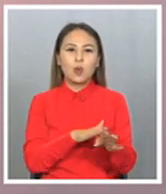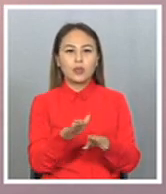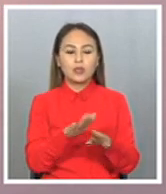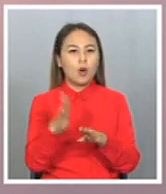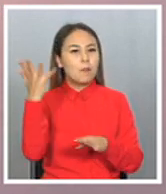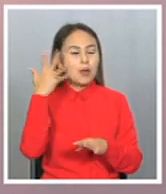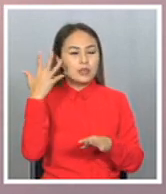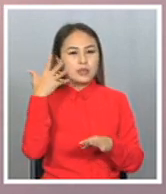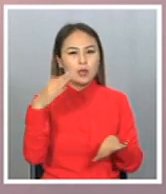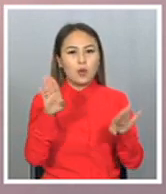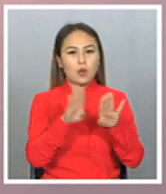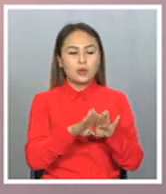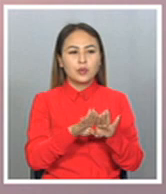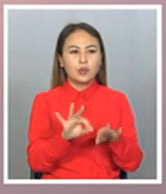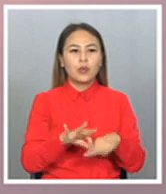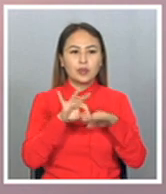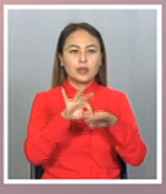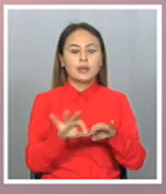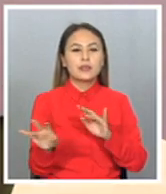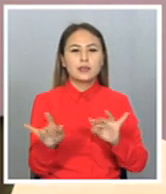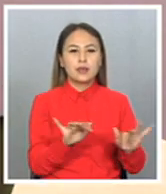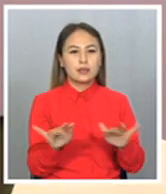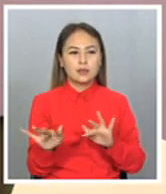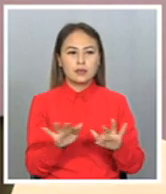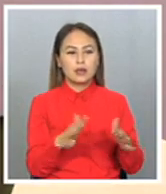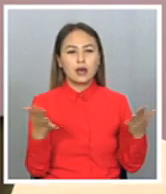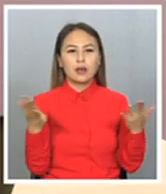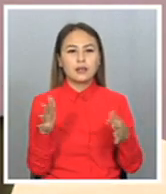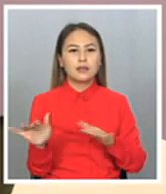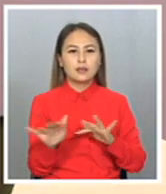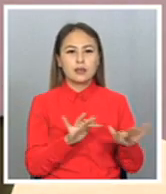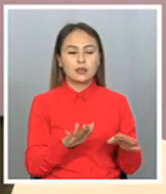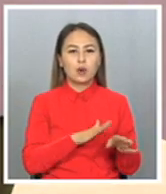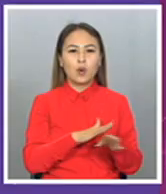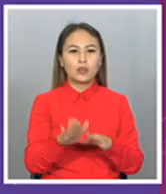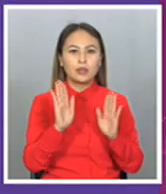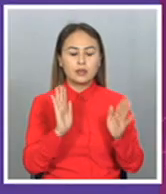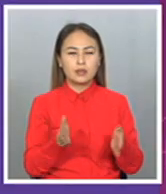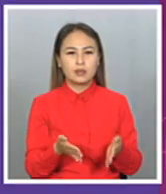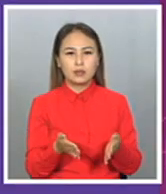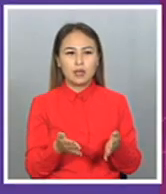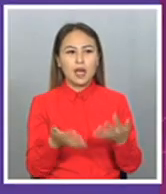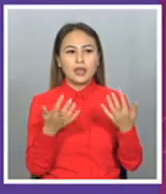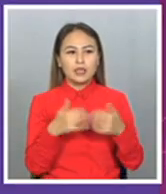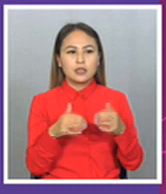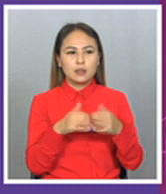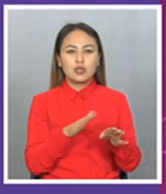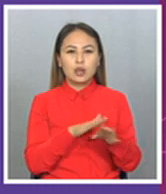барысында орындалатын іс-әрекеттер. Қандай іс-әрекеттер орындайсыңдар? Есеп